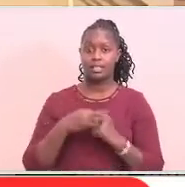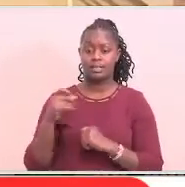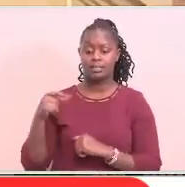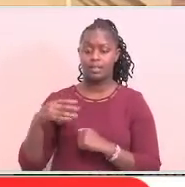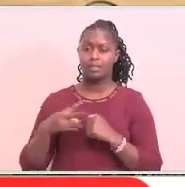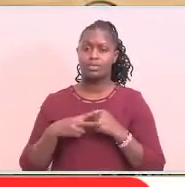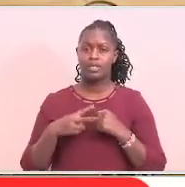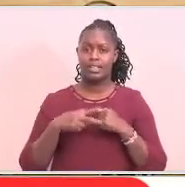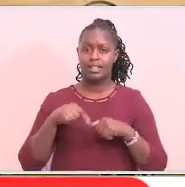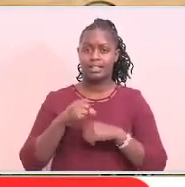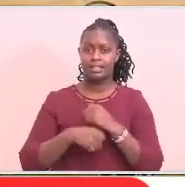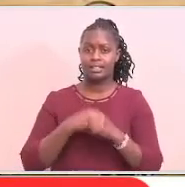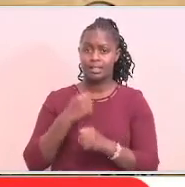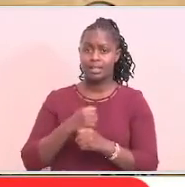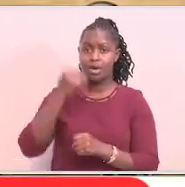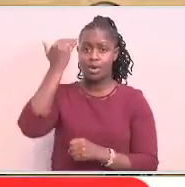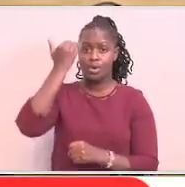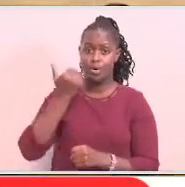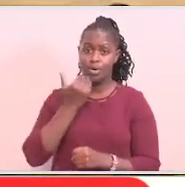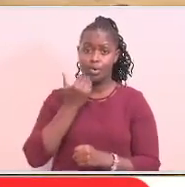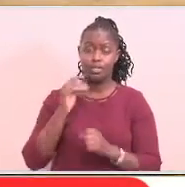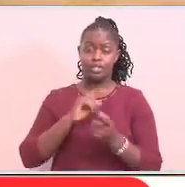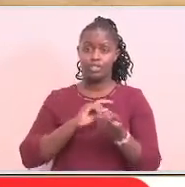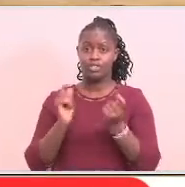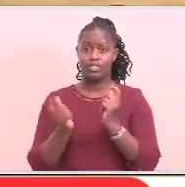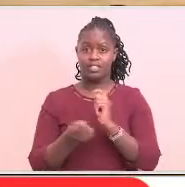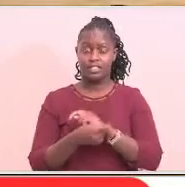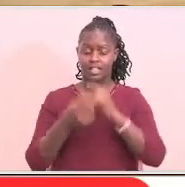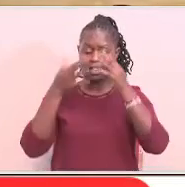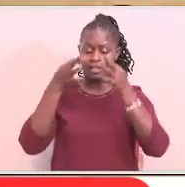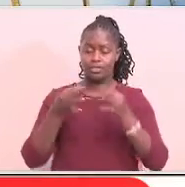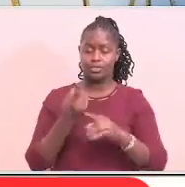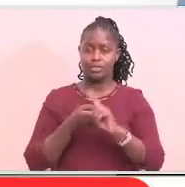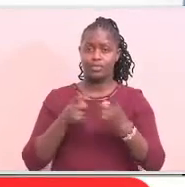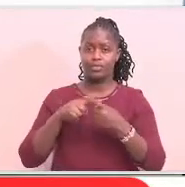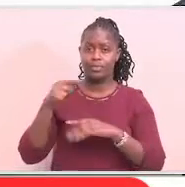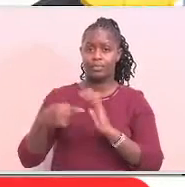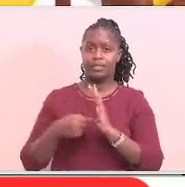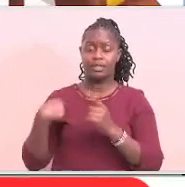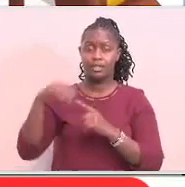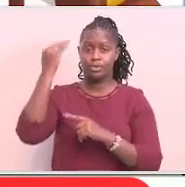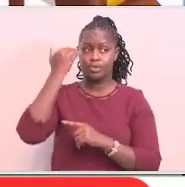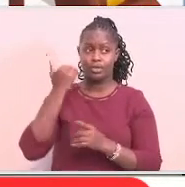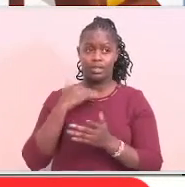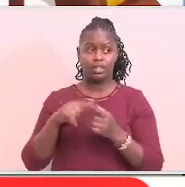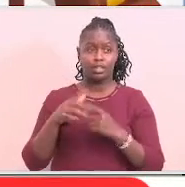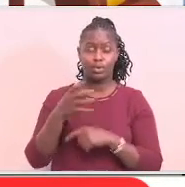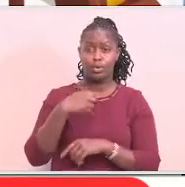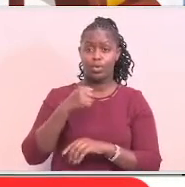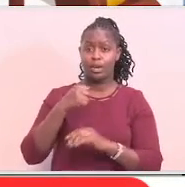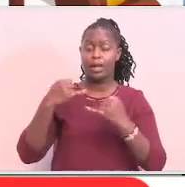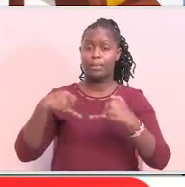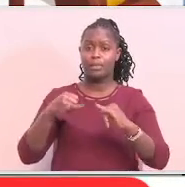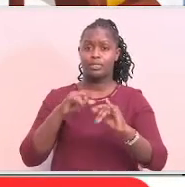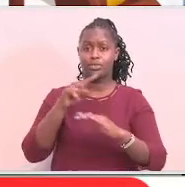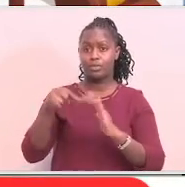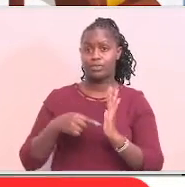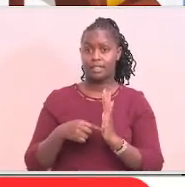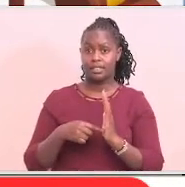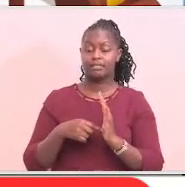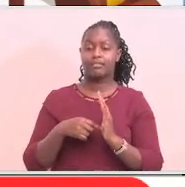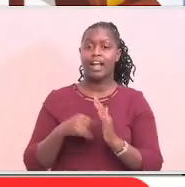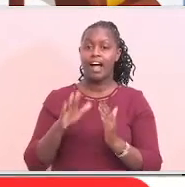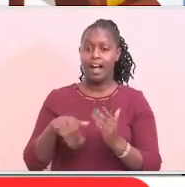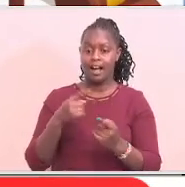huu, mahakama ya rufaa ilibatilisha uamuzi wa mahakama kuu iliyositisha utekelezaji wa sheria hiyo baada ya ombi